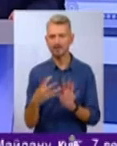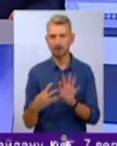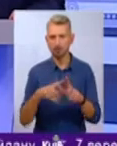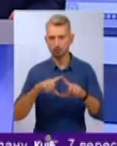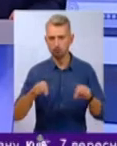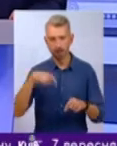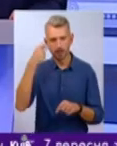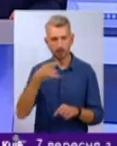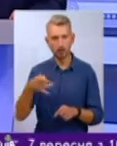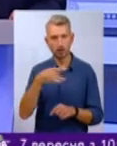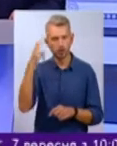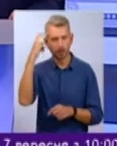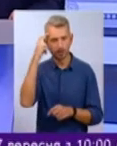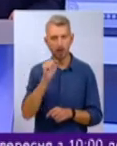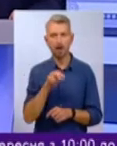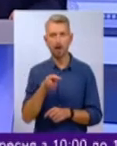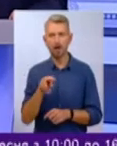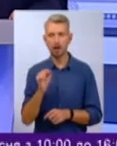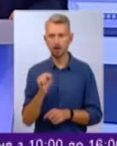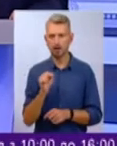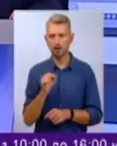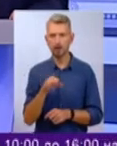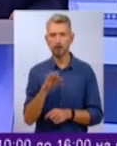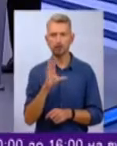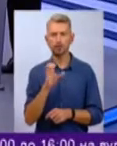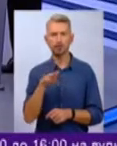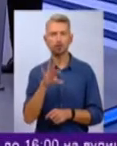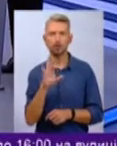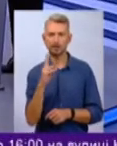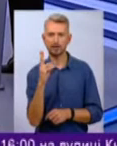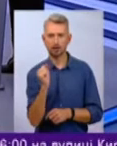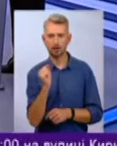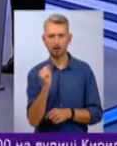Дарницького району Києва Алла Товстовська,